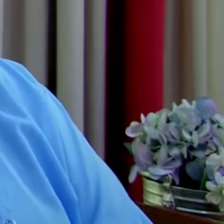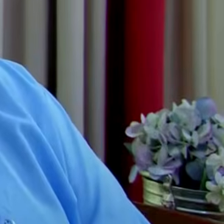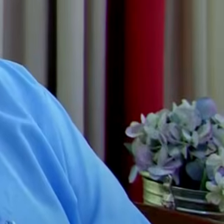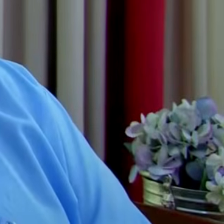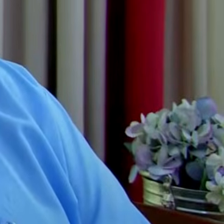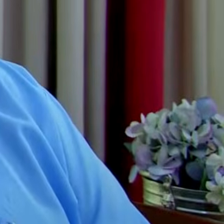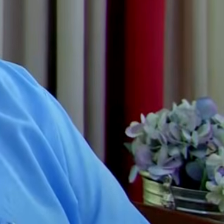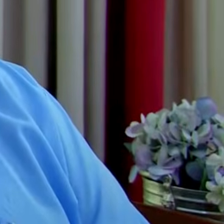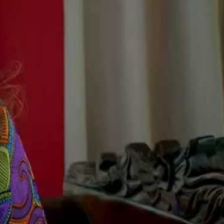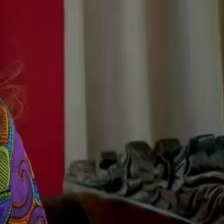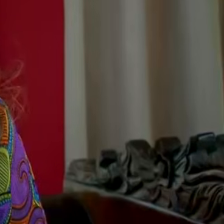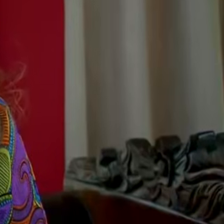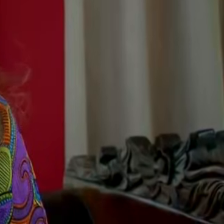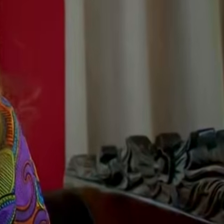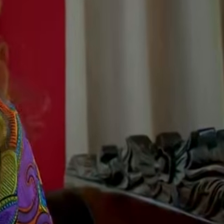İlahi